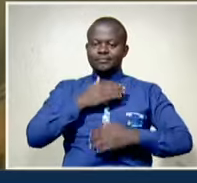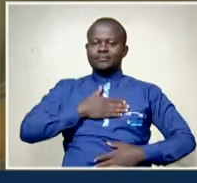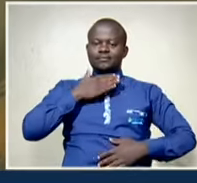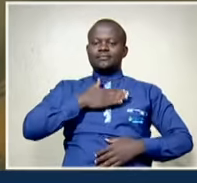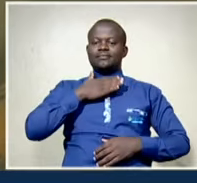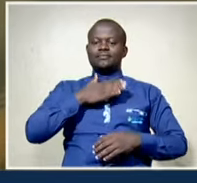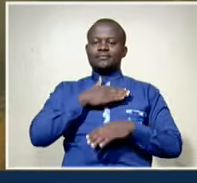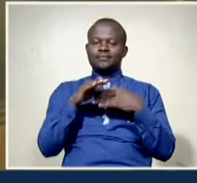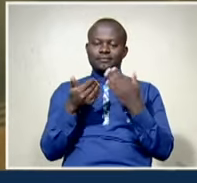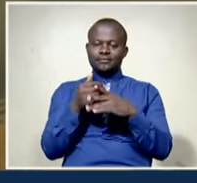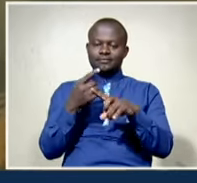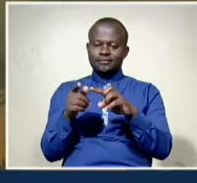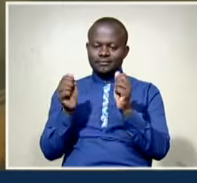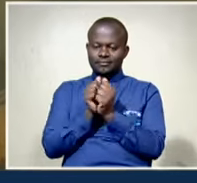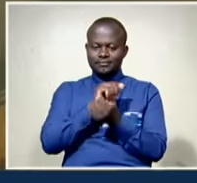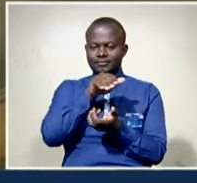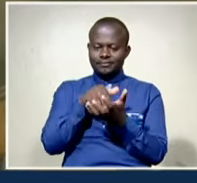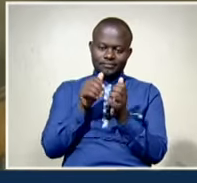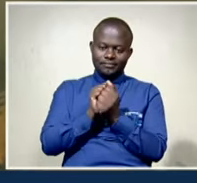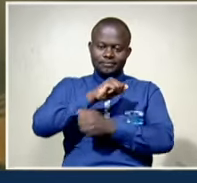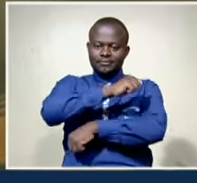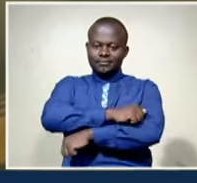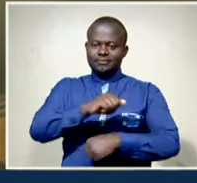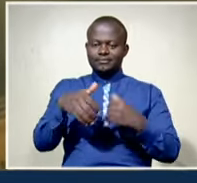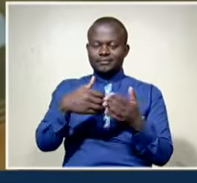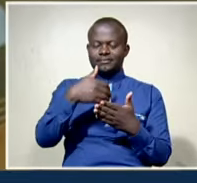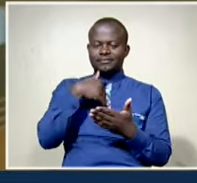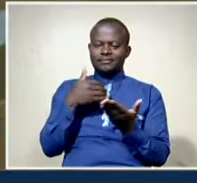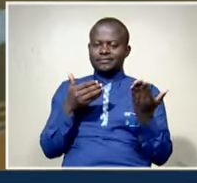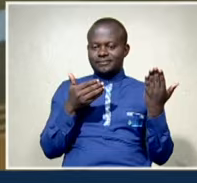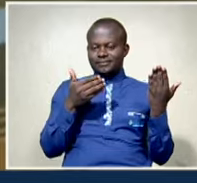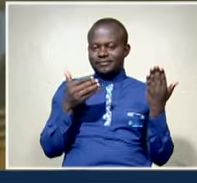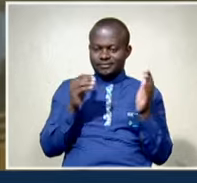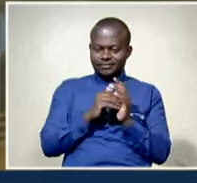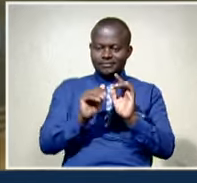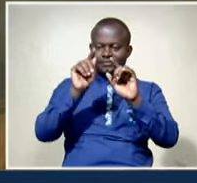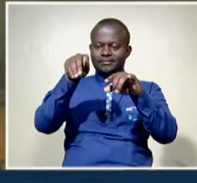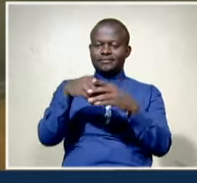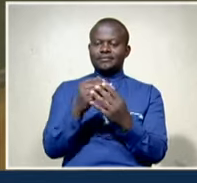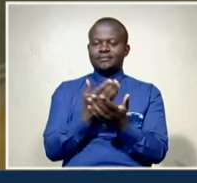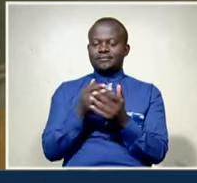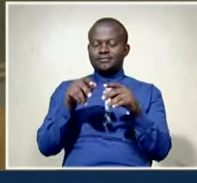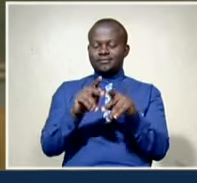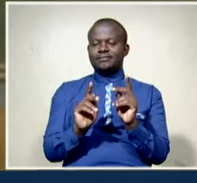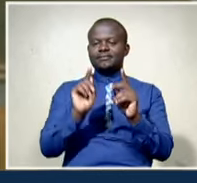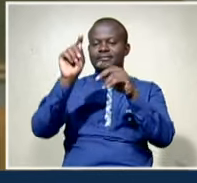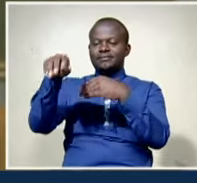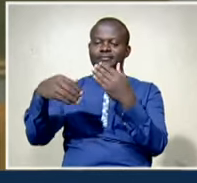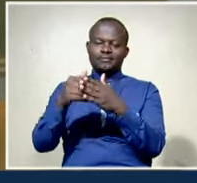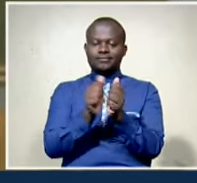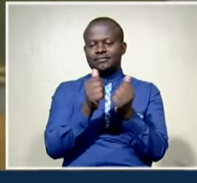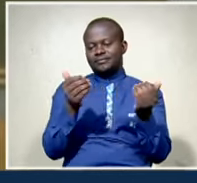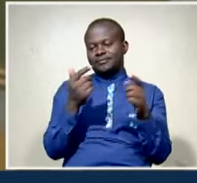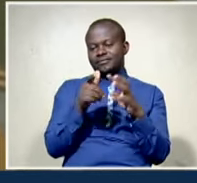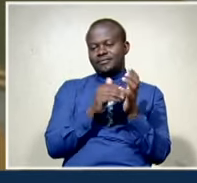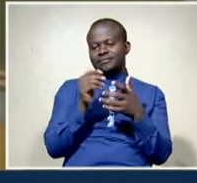ku byicundo runaka hari ibigo by'amashuri biba bifite ibyicundo ukagenda ugasaba uburenganzira bakagushyiraho abana